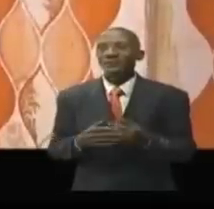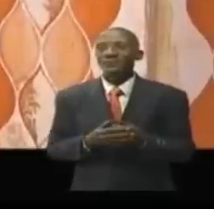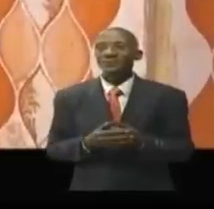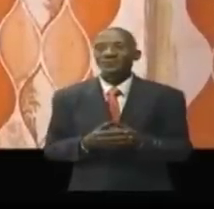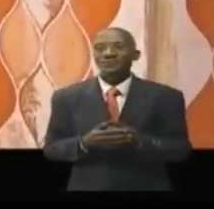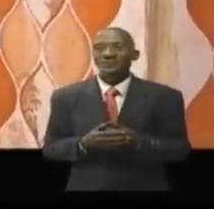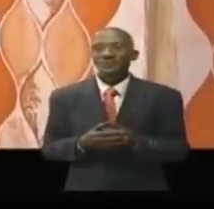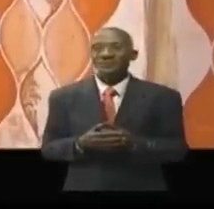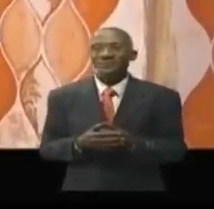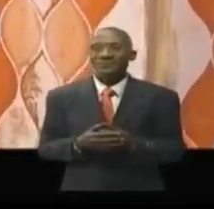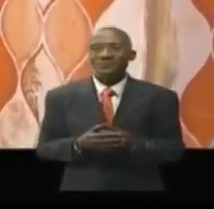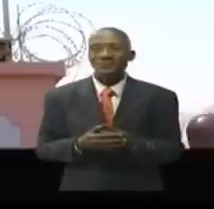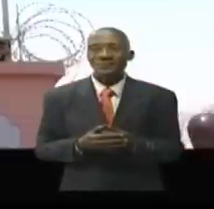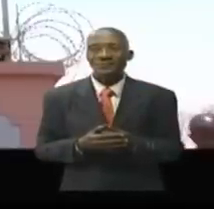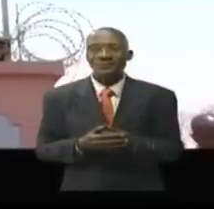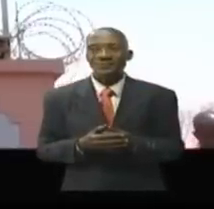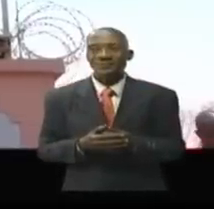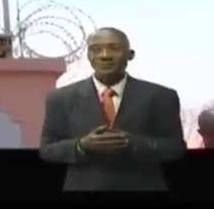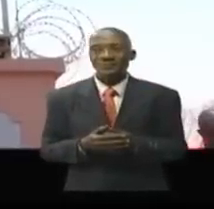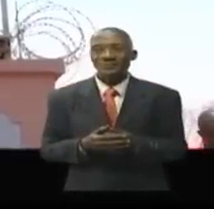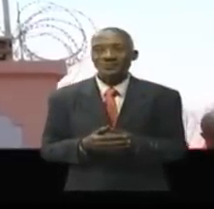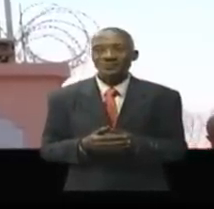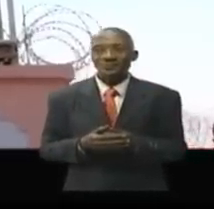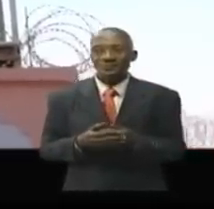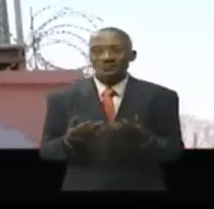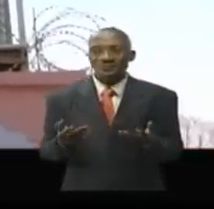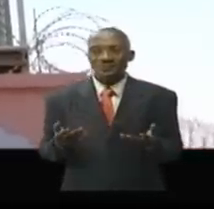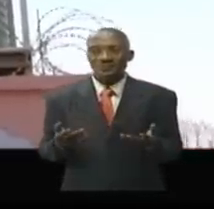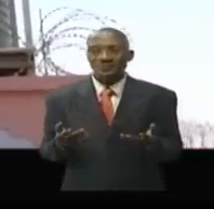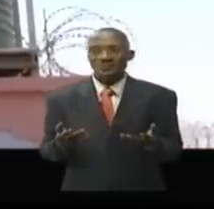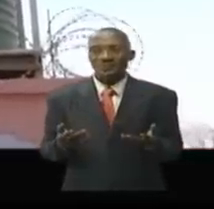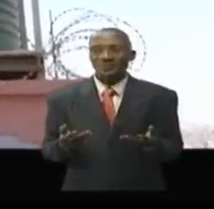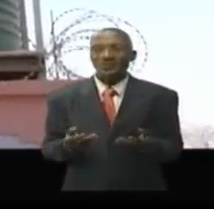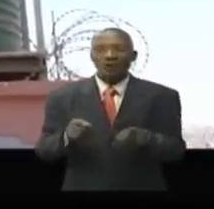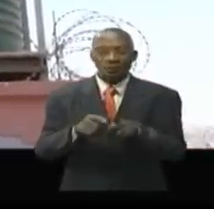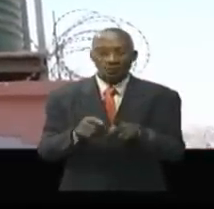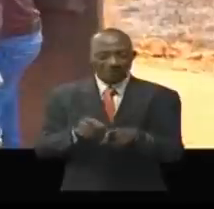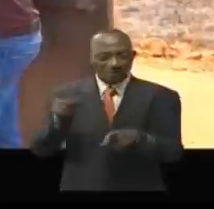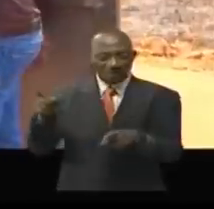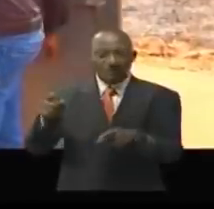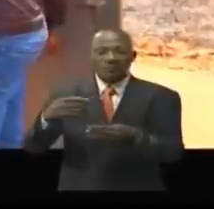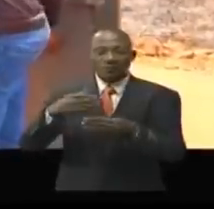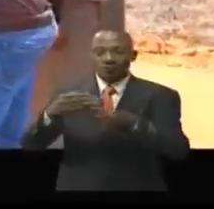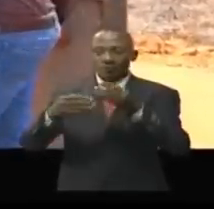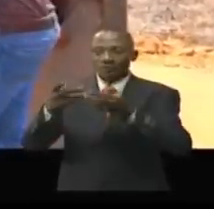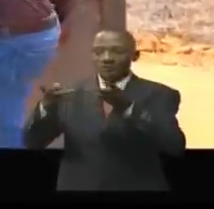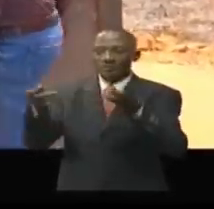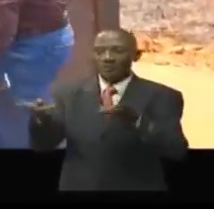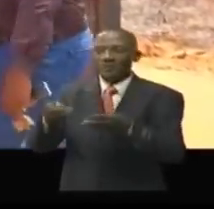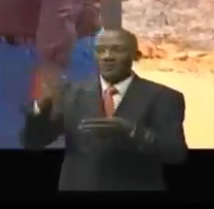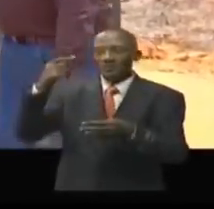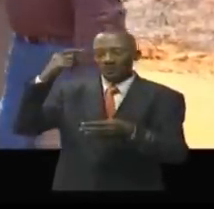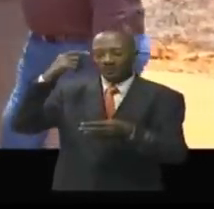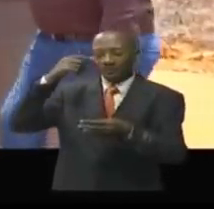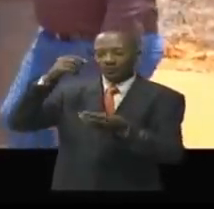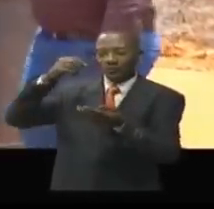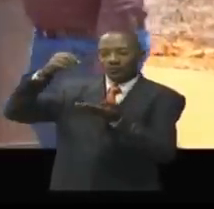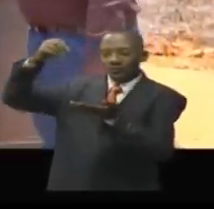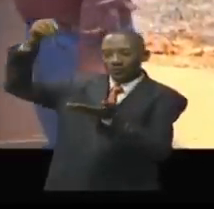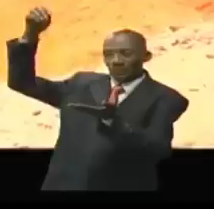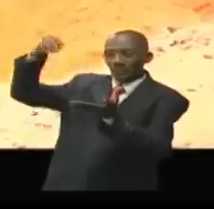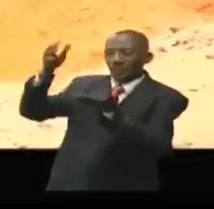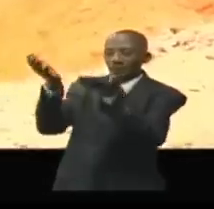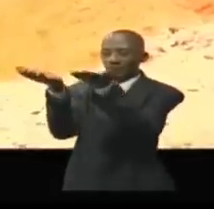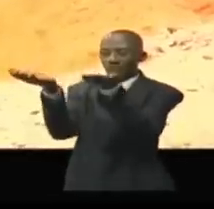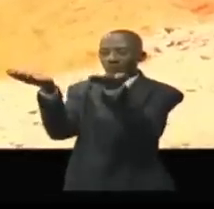à l'érection d'un puits et l'installation d'un panneau solaire, un ouf de soulagement pour la population. Un peu plus loin, à